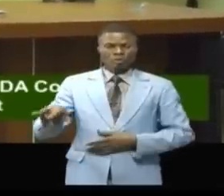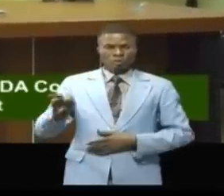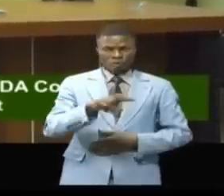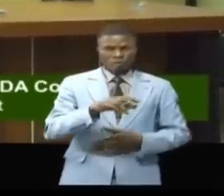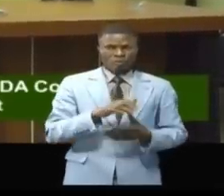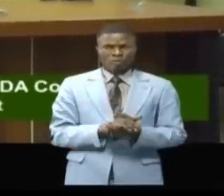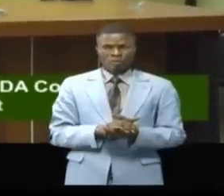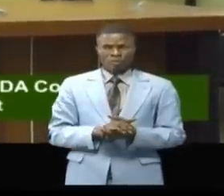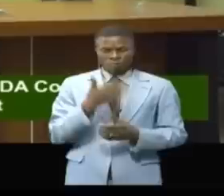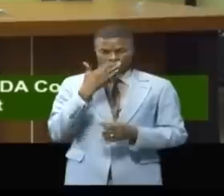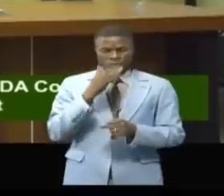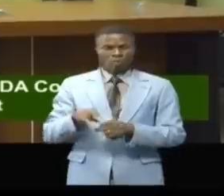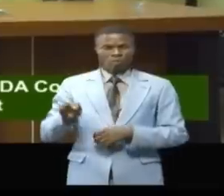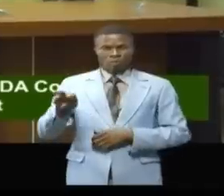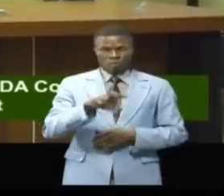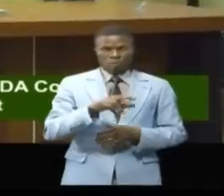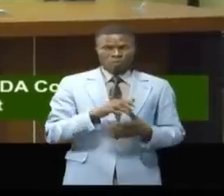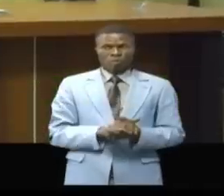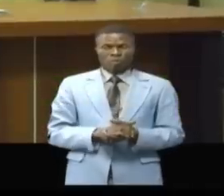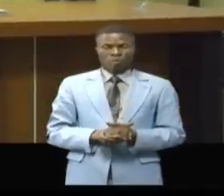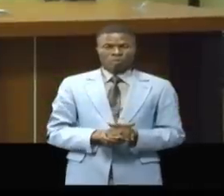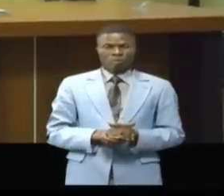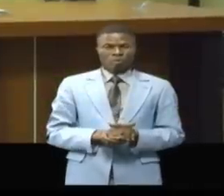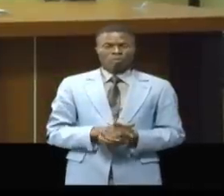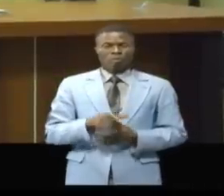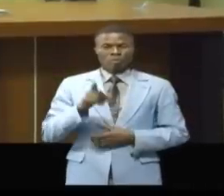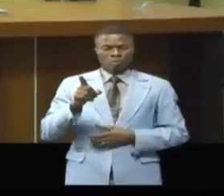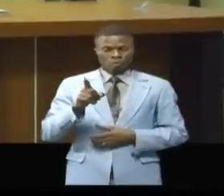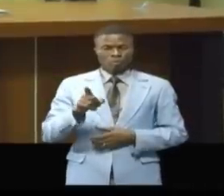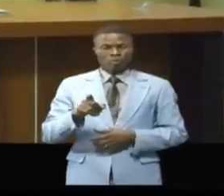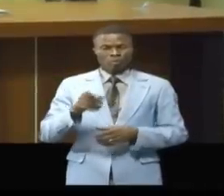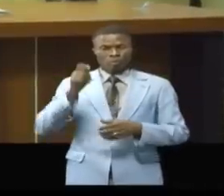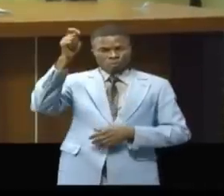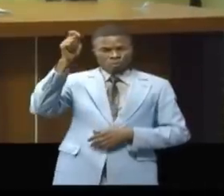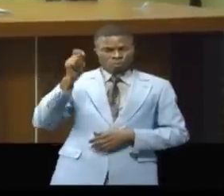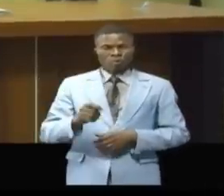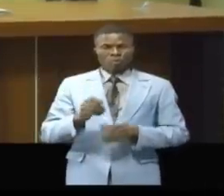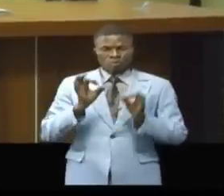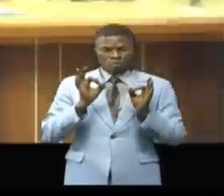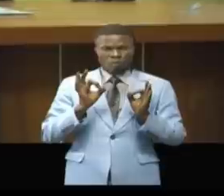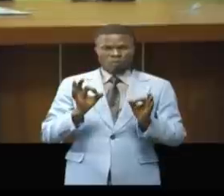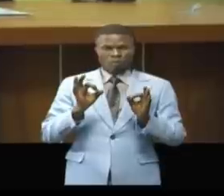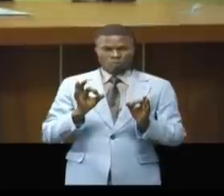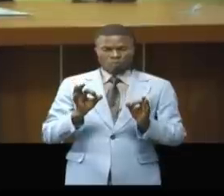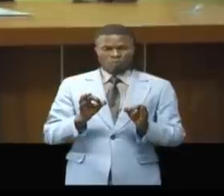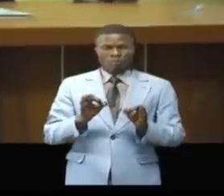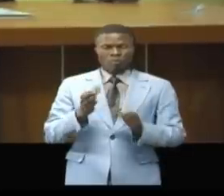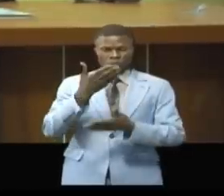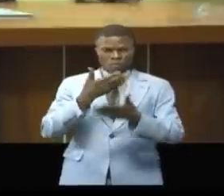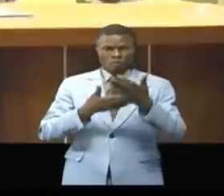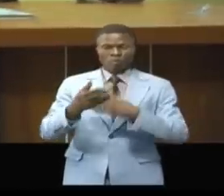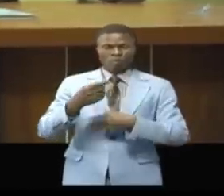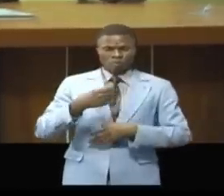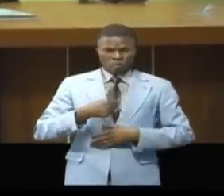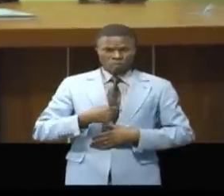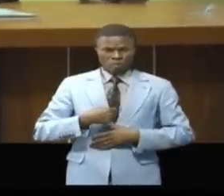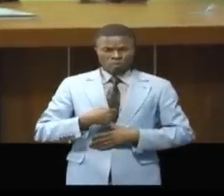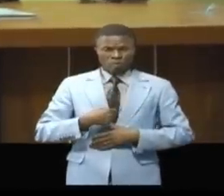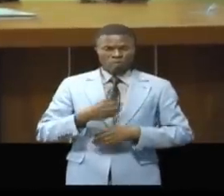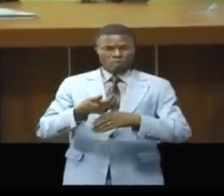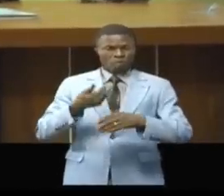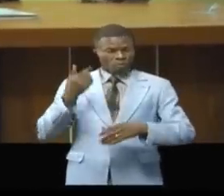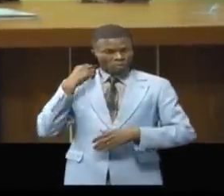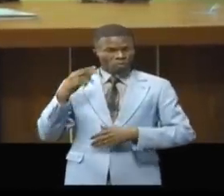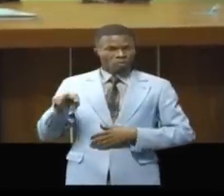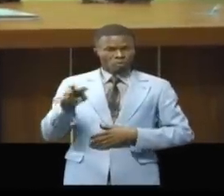l'heureux promu et au nouveau commandant qui est désigné, qui me fait grandement plaisir. Avant de vous quitter,